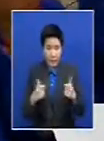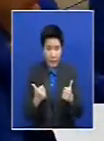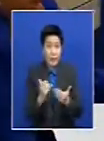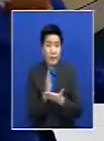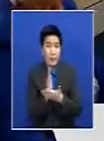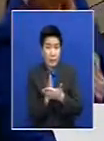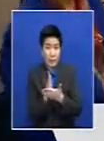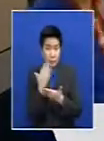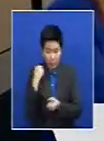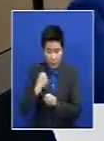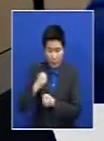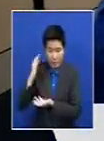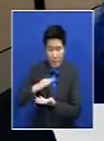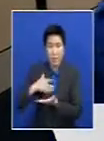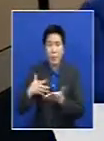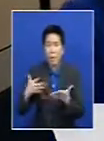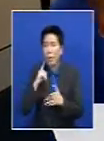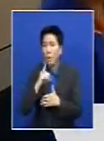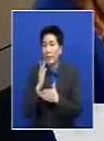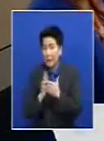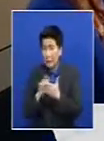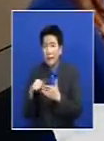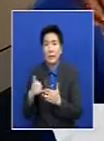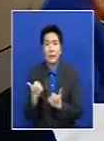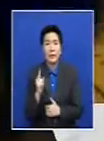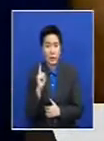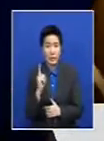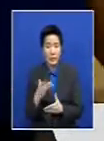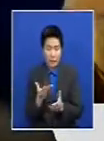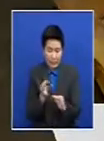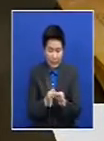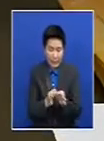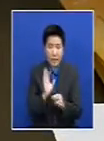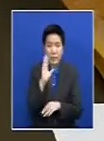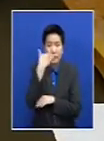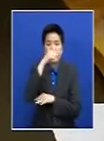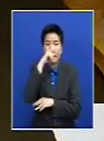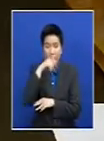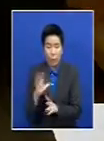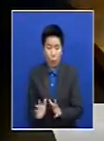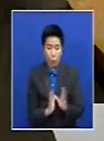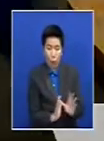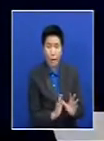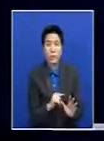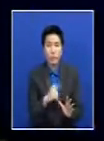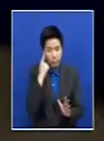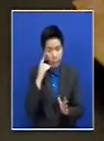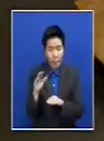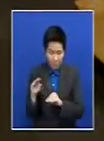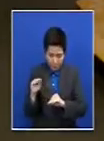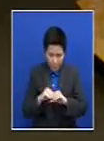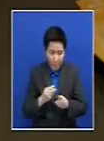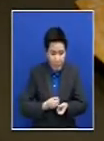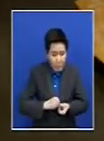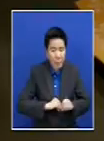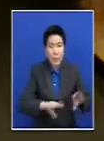ครึ่งหนึ่งของที่ผลิตออกมาได้ทั้งหมดยืนยันครับว่าส่วนหนึ่งของธนาคารแห่งประเทศไทยที่ถือเอาไว้นะครับก็พร้อมจะกระจายเพิ่ม